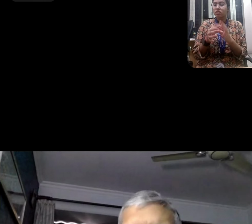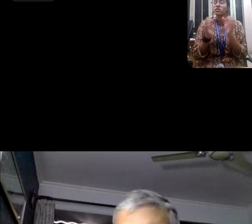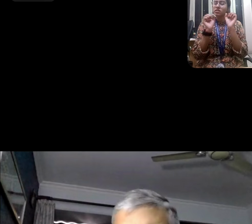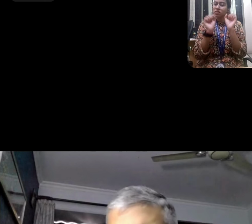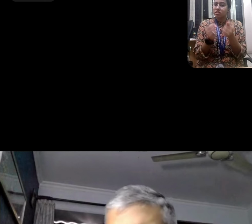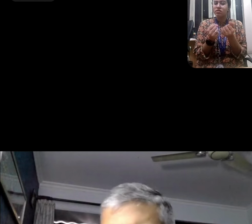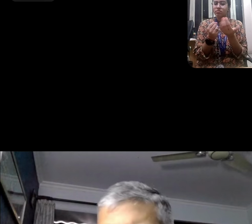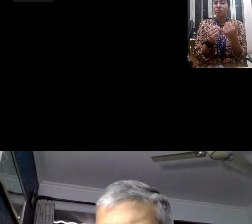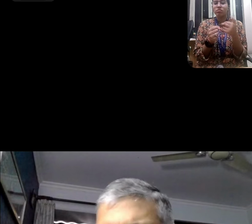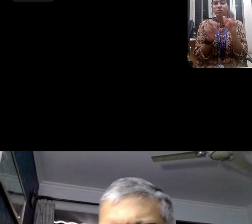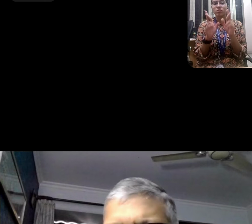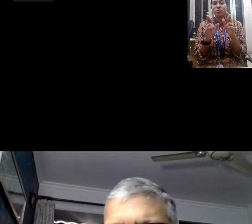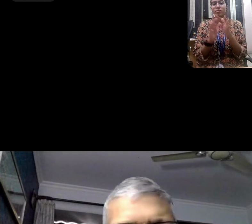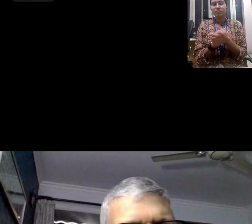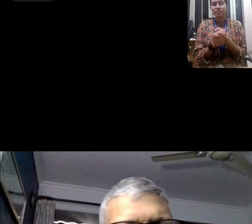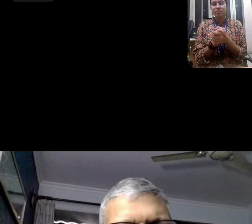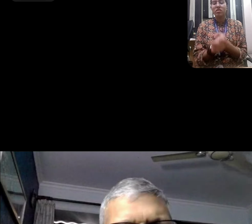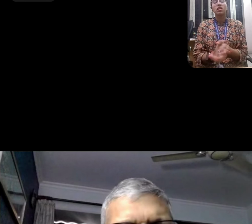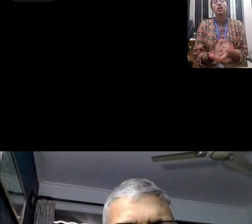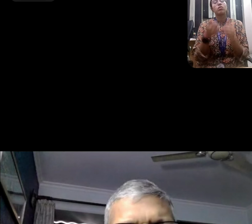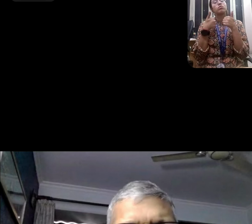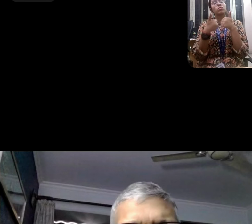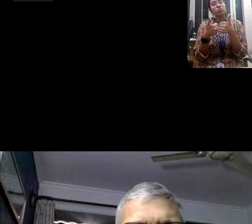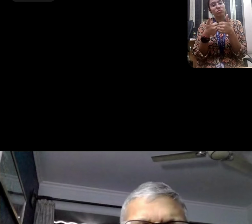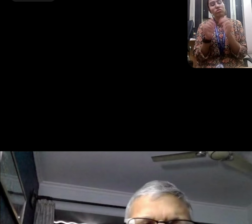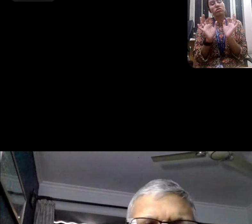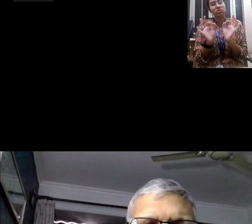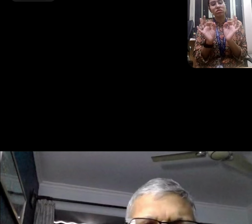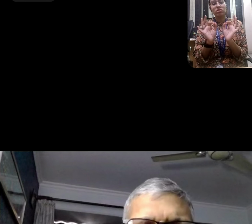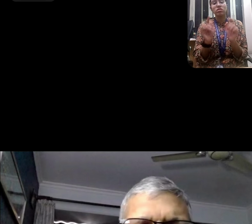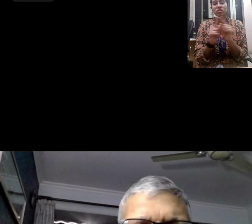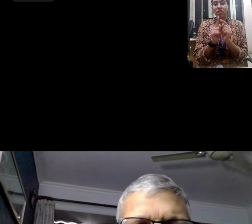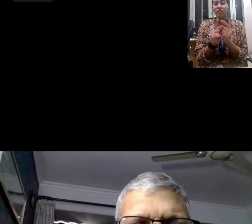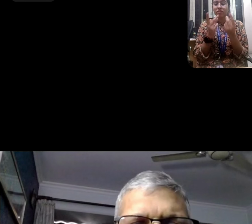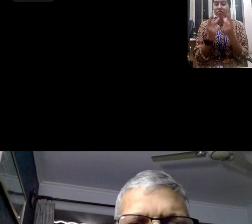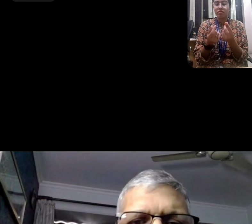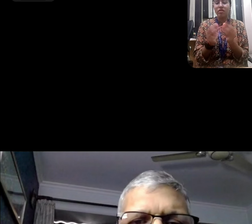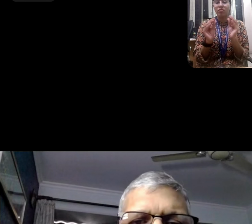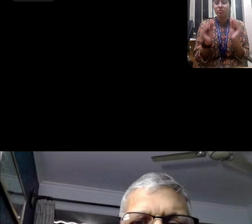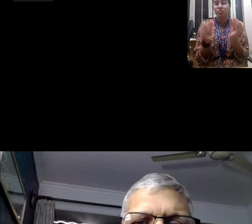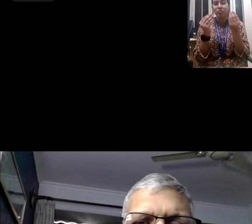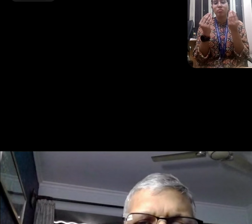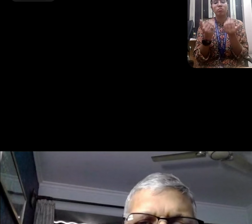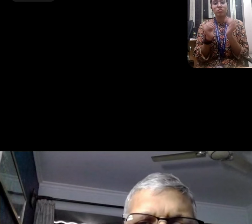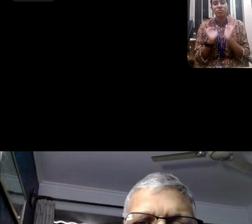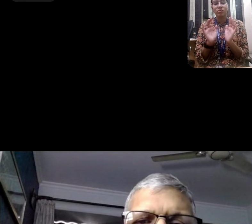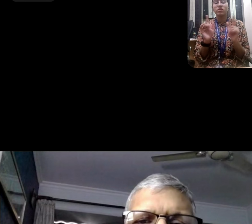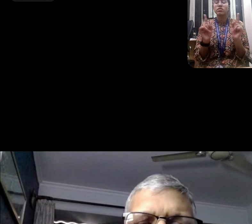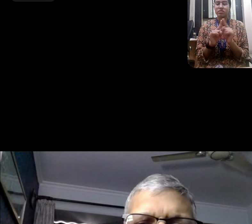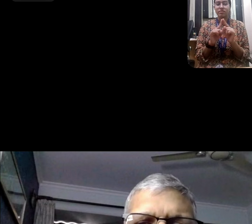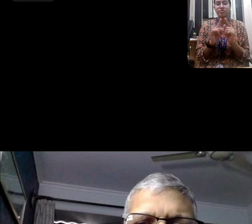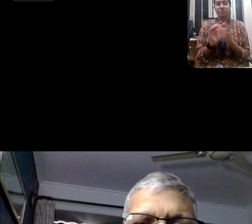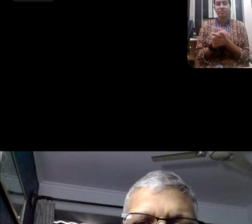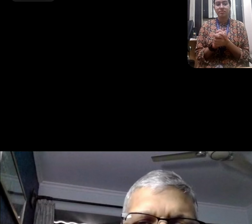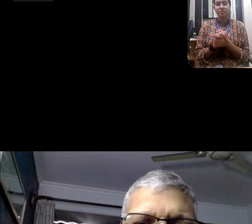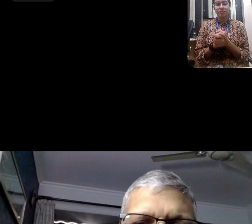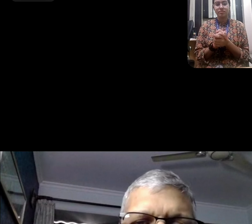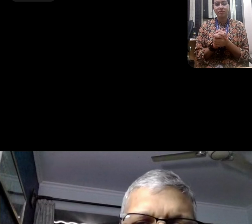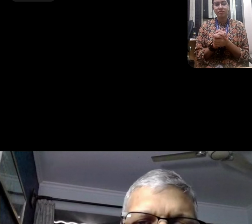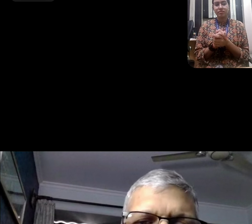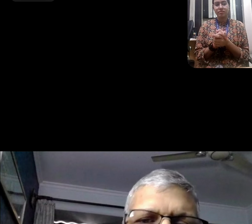ही अच्छे रिजल्ट्स आ सकते हैं, जल्दी उनमें इम्प्रूवमेंट हो सकती है और वो इम्प्रूवमेंट होते होते